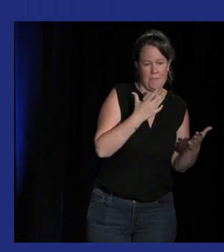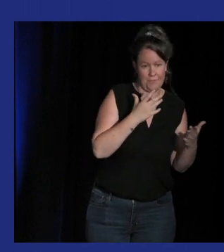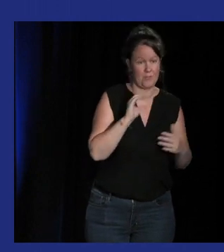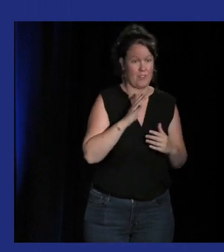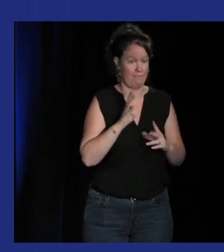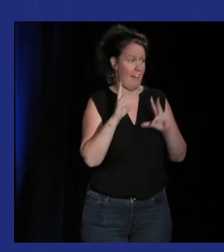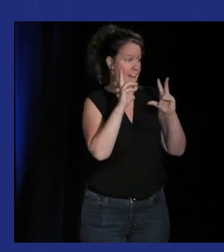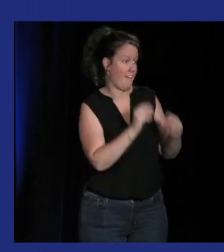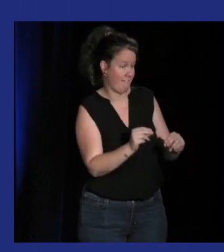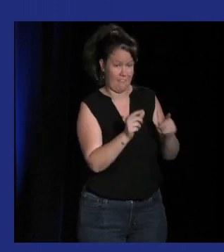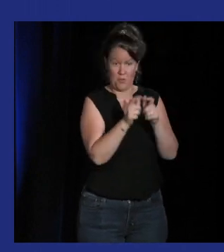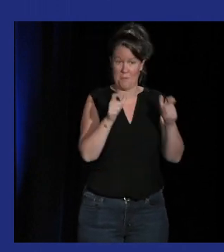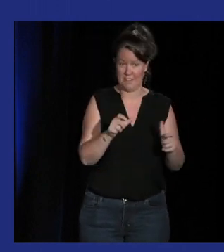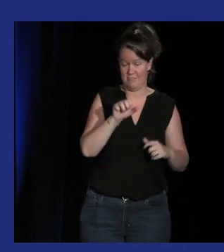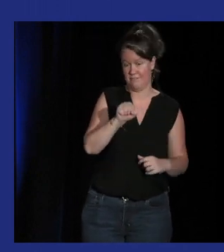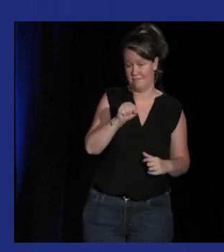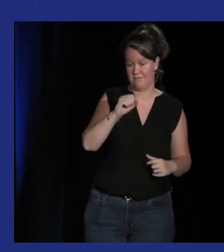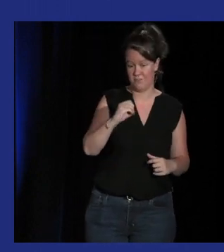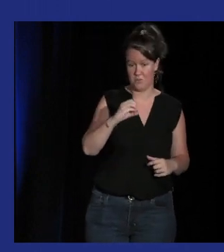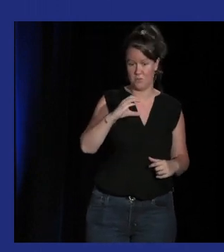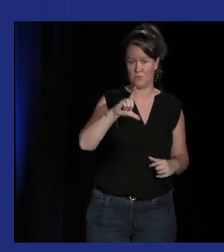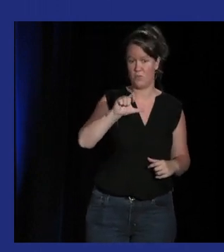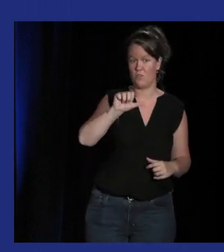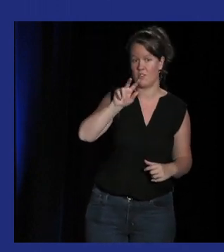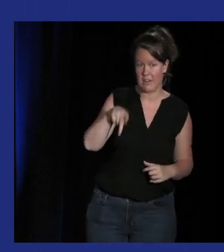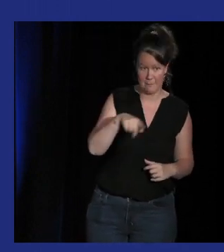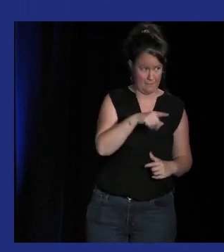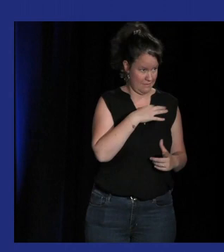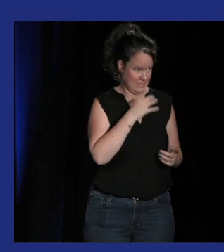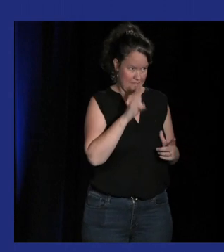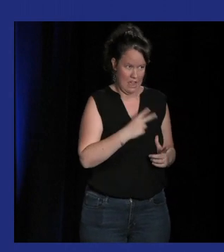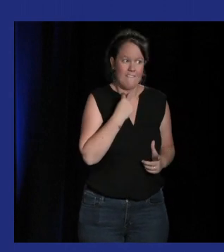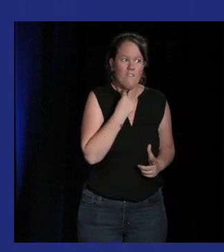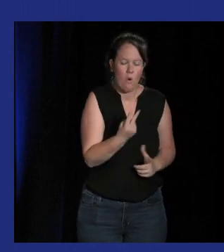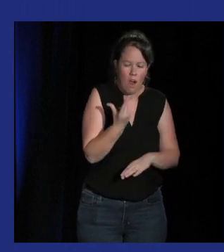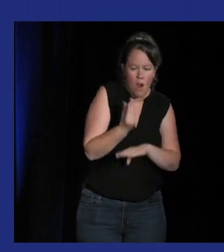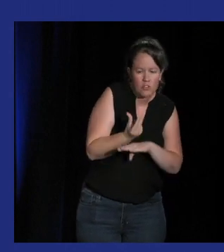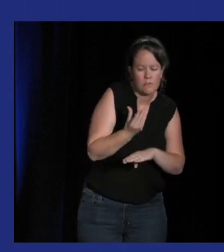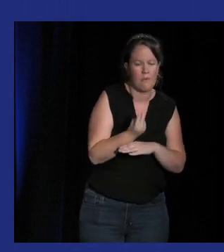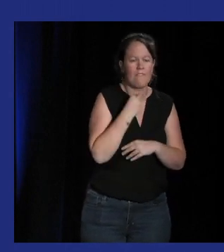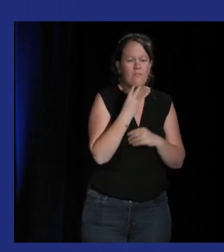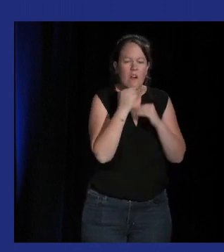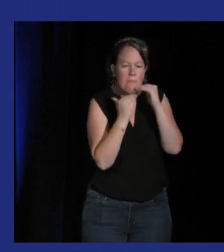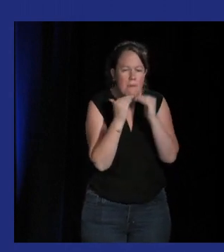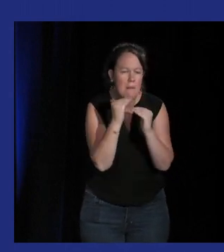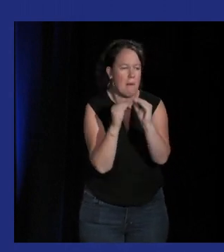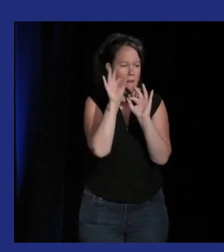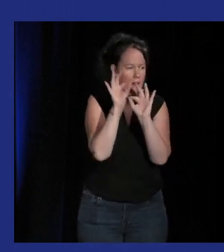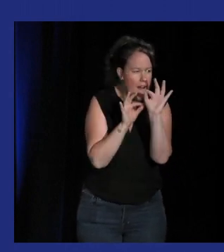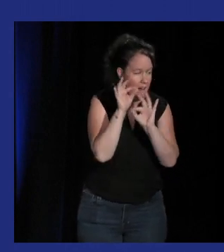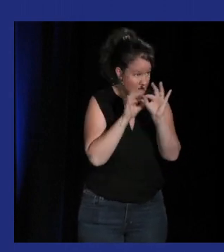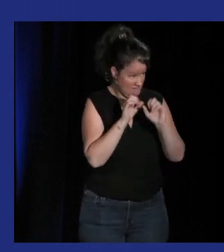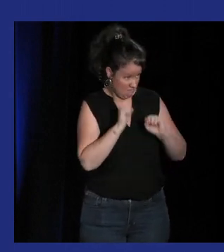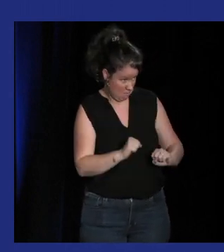ce look là en disant moi j'adore faire des voix enregistrées des voix et m'occuper de ça est-ce que ça vous avez une place pour moi